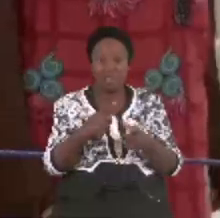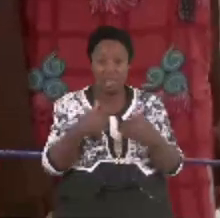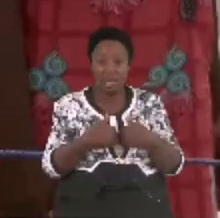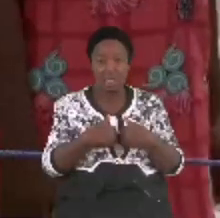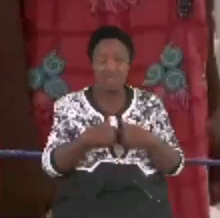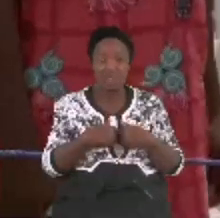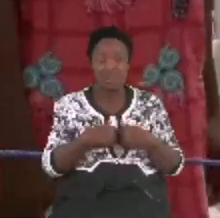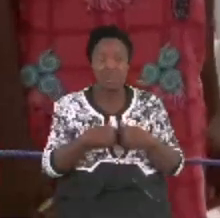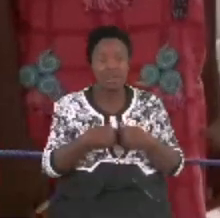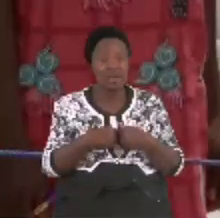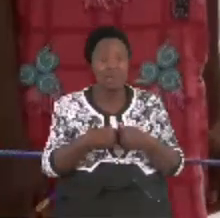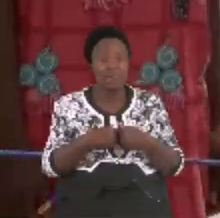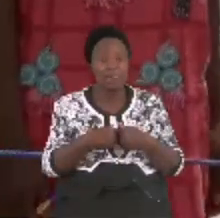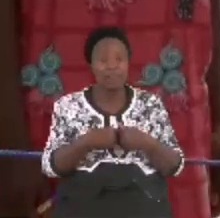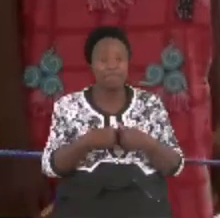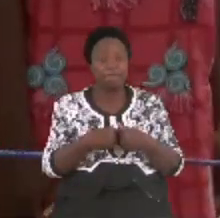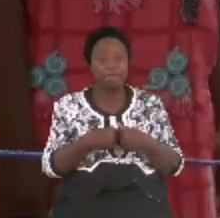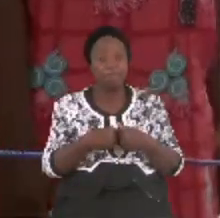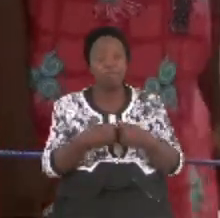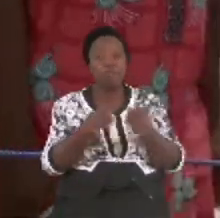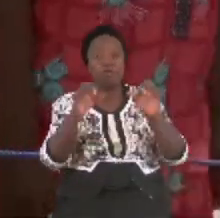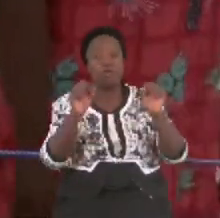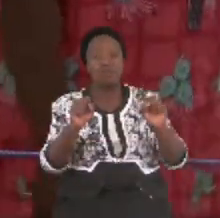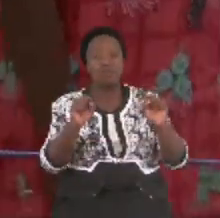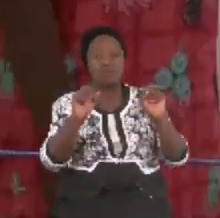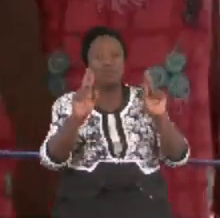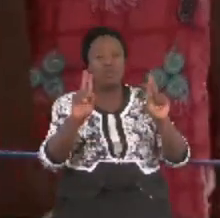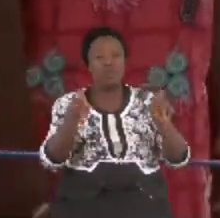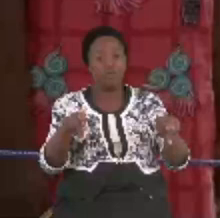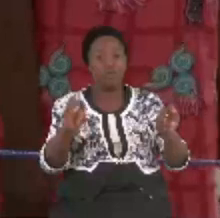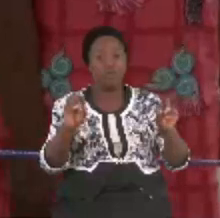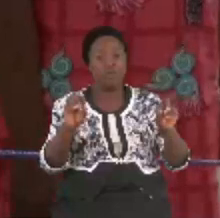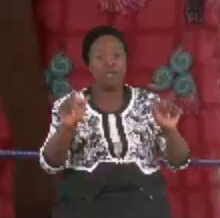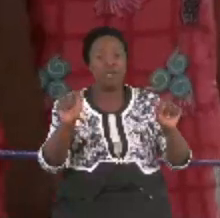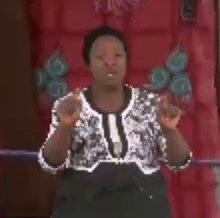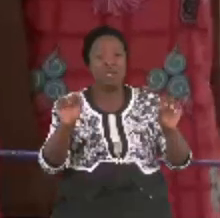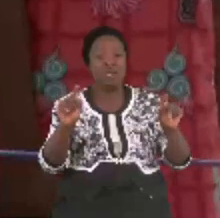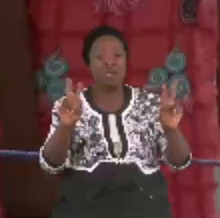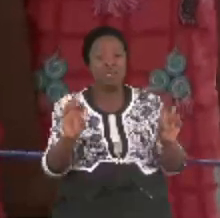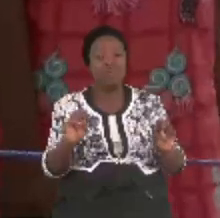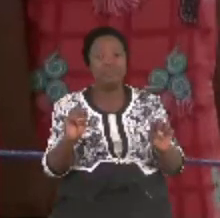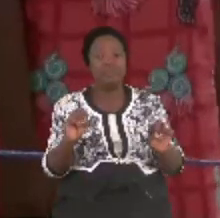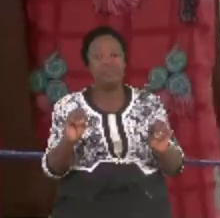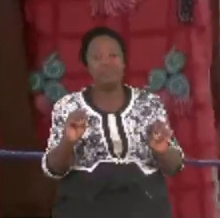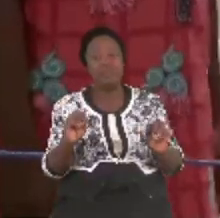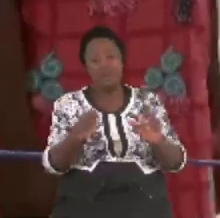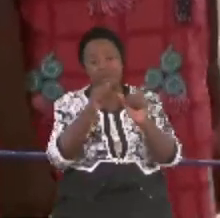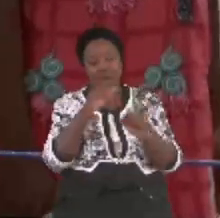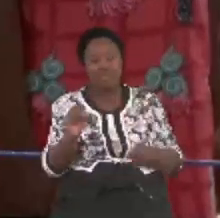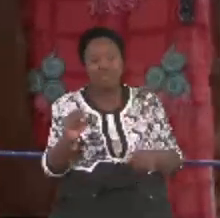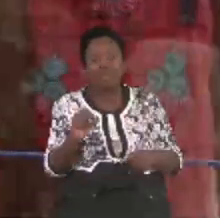Et il a la sympathie superlative. C'est pour toi. Sa compassion n'échoue